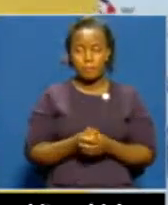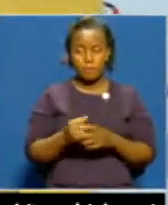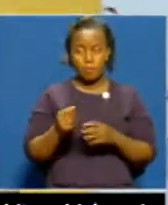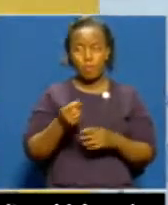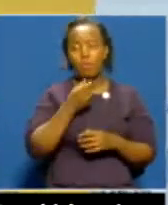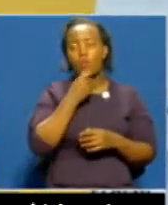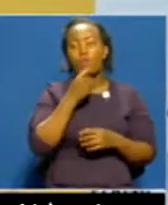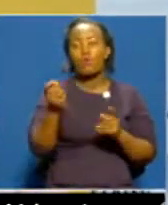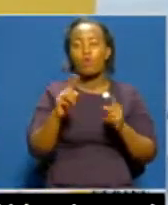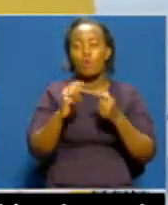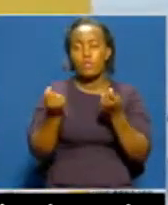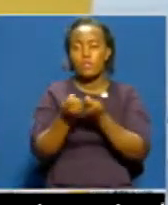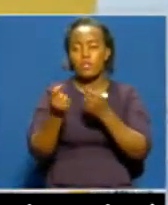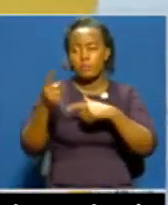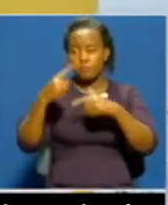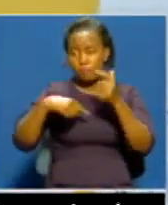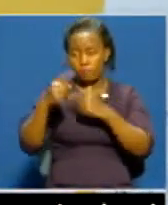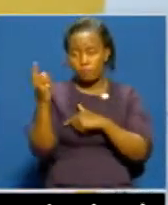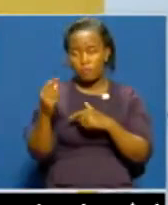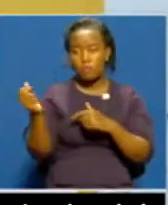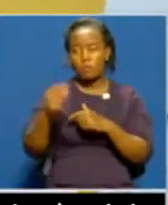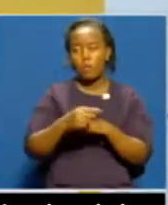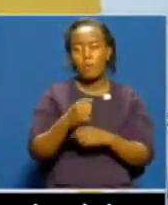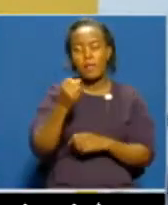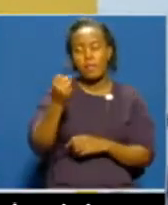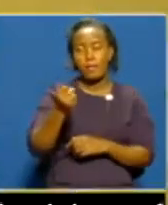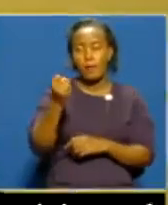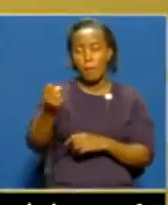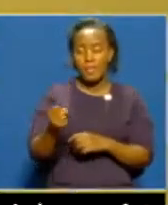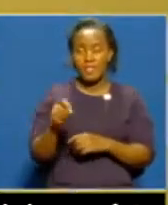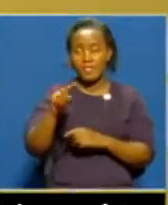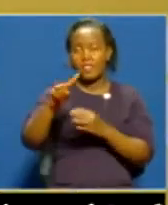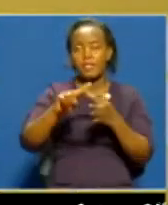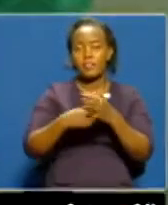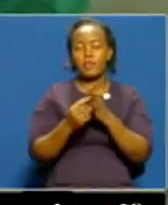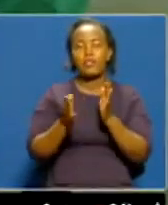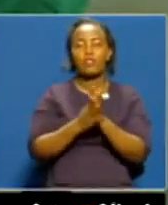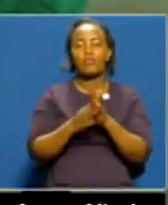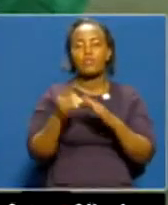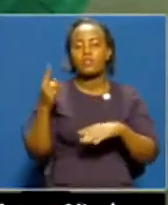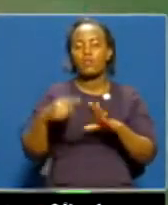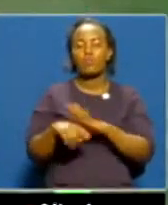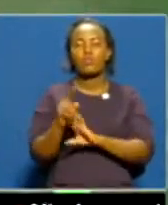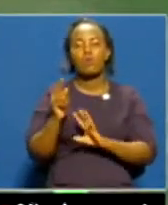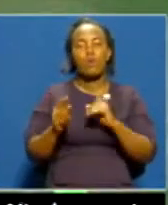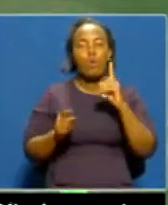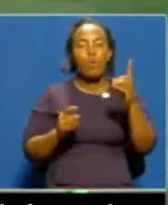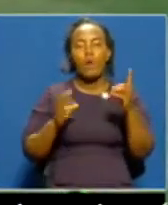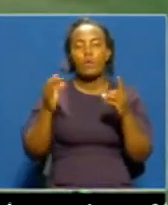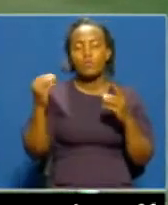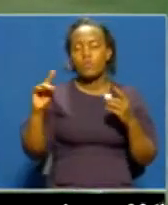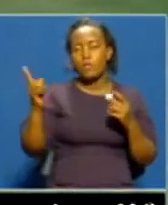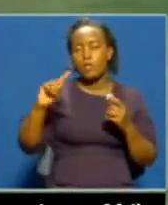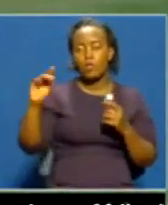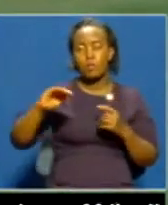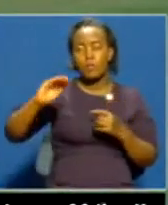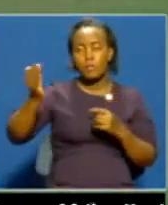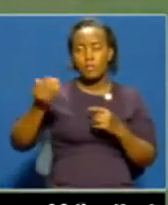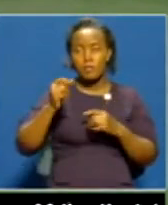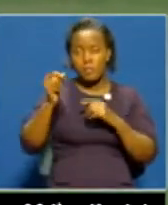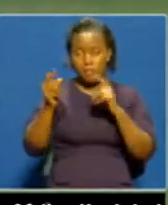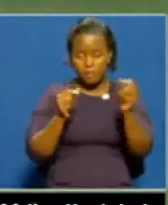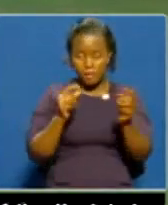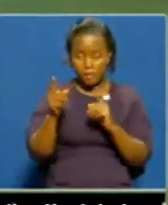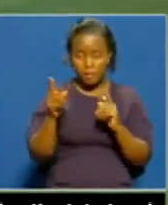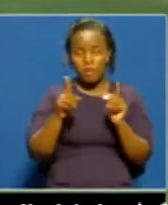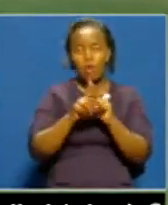zote nne mwezi Mei. Timu hiyo ilianza mwezi huo kwa ushindi wa bao 1-0 dhidi ya Nairobi City Stars, kisha ikailemea